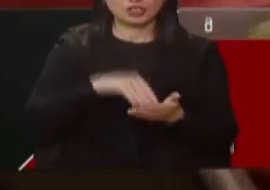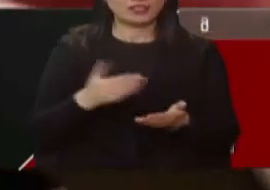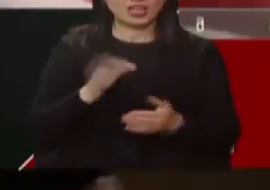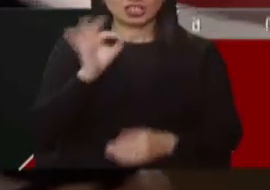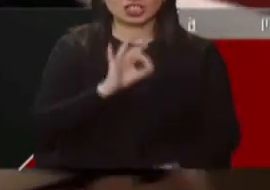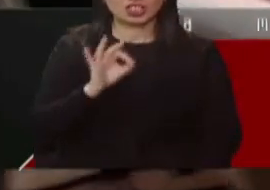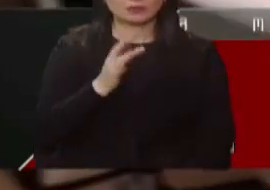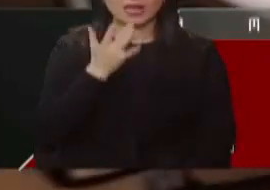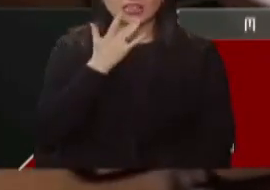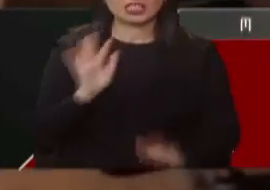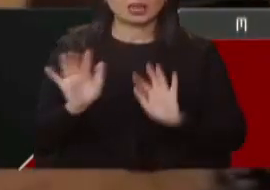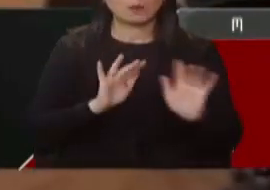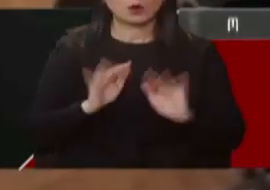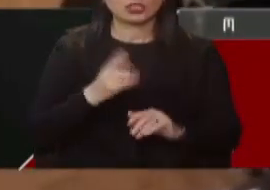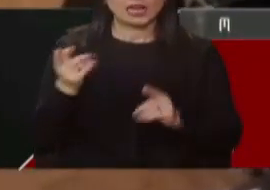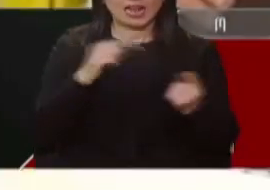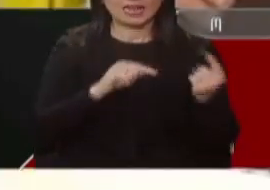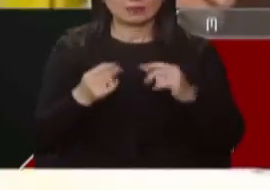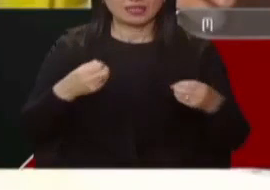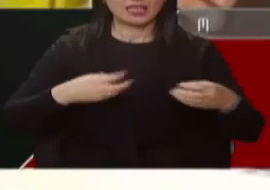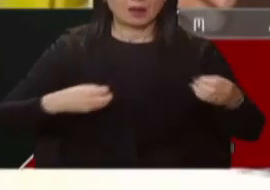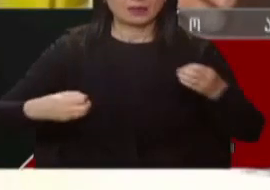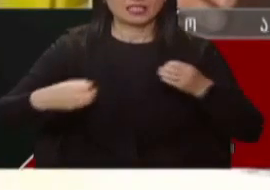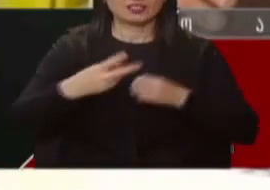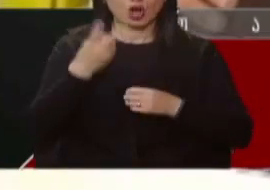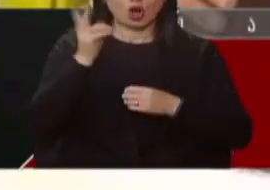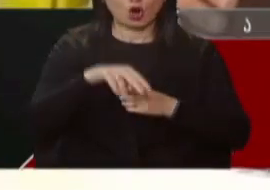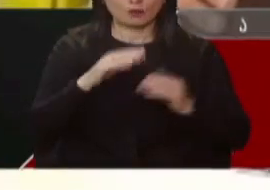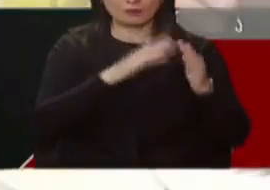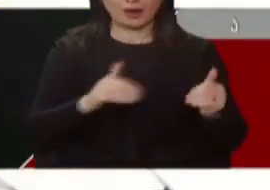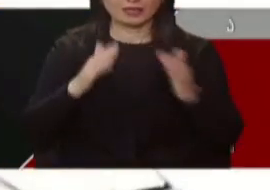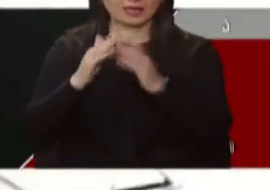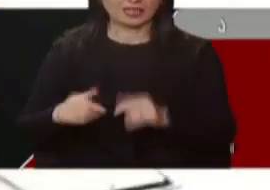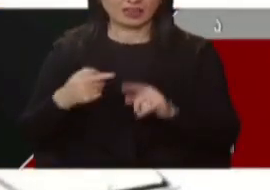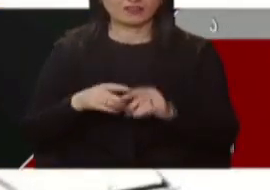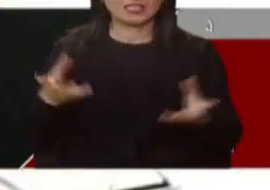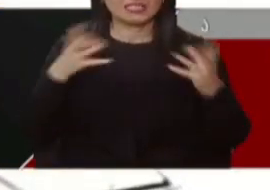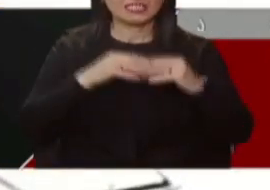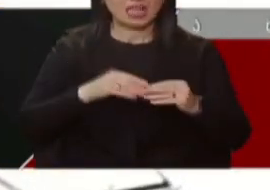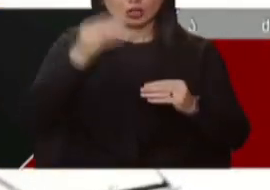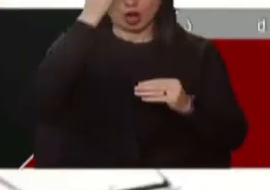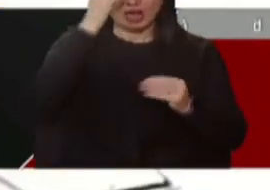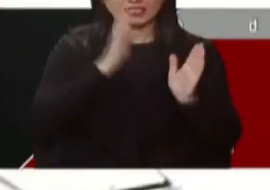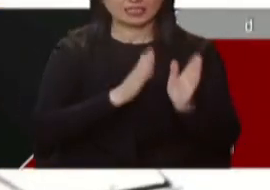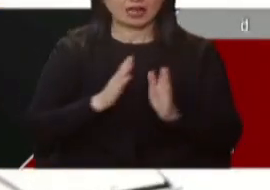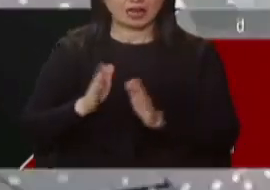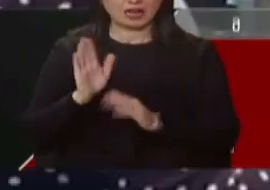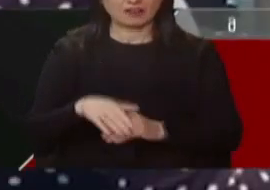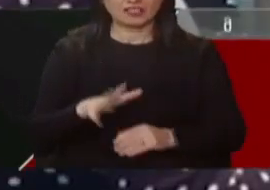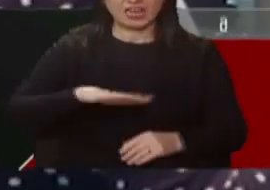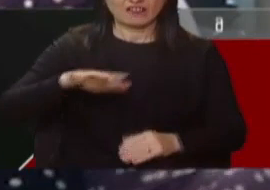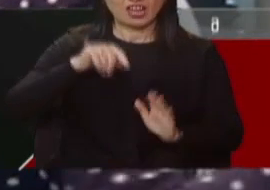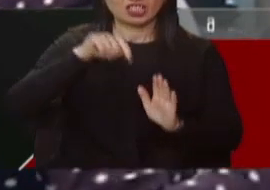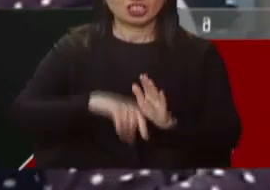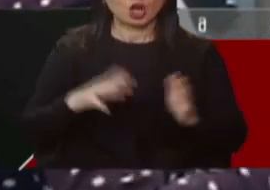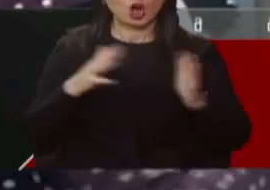romlis shesakhebats natsionaluri mozdraobis ertmanetan daperespirebulma orma flangma main shezlos saerto pozitsiis dalageba, romelis kveqnis